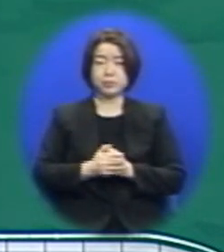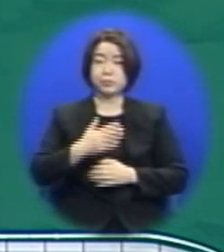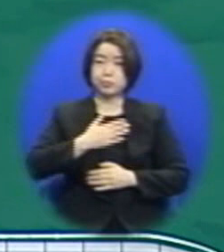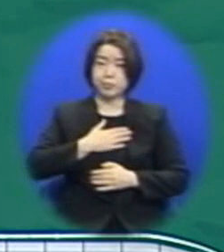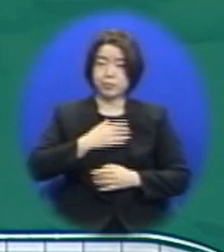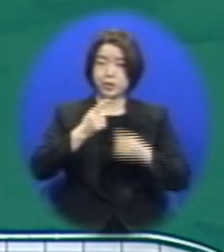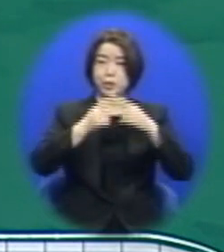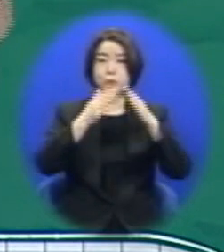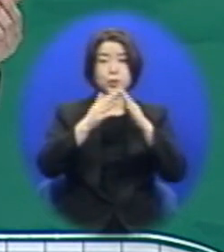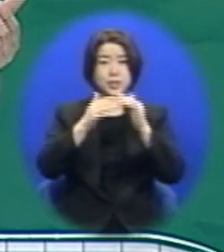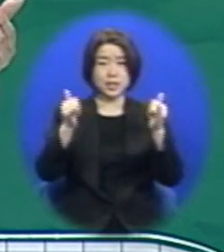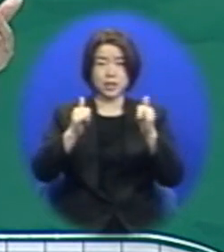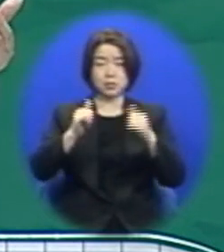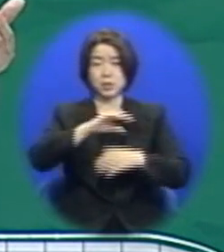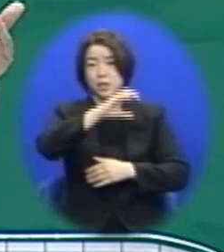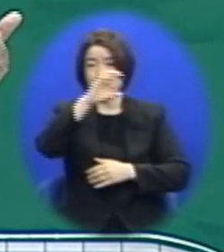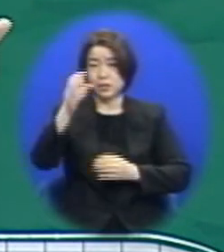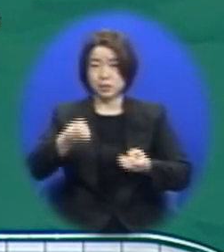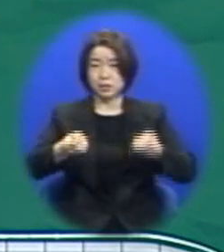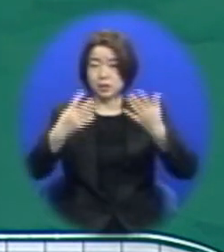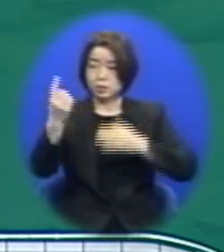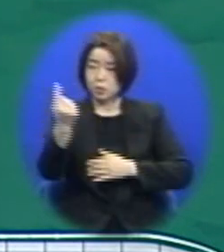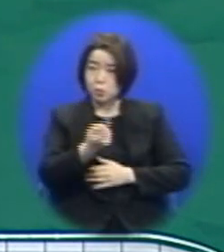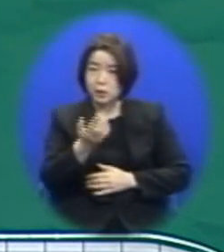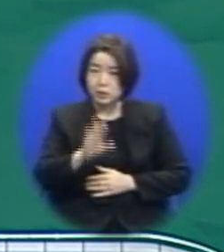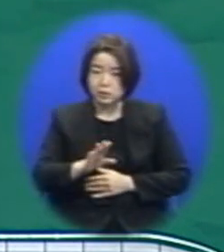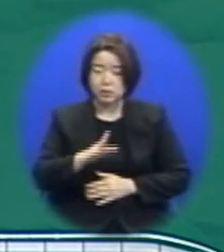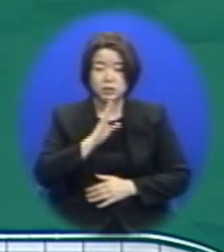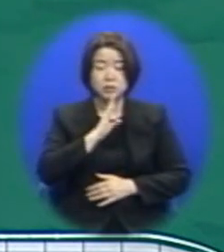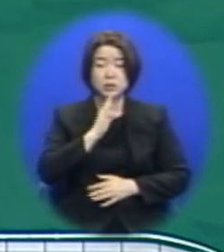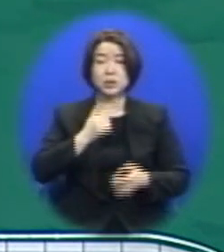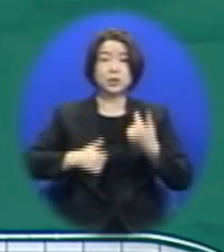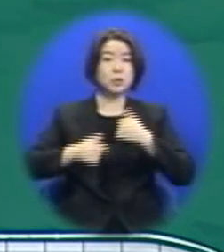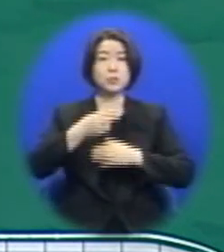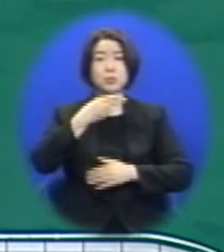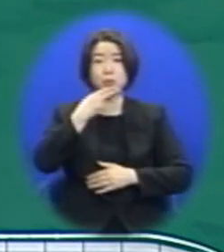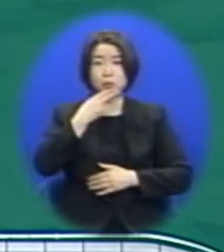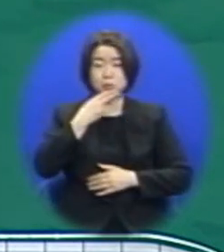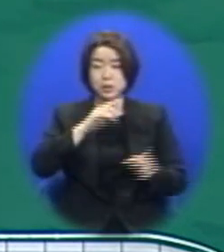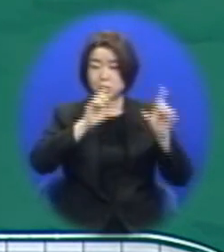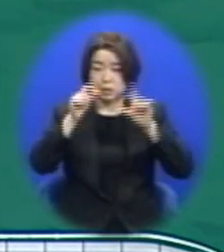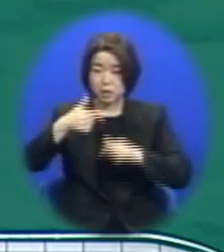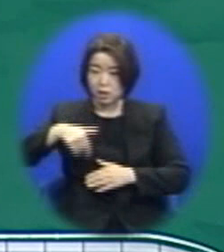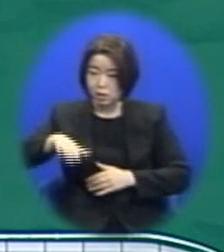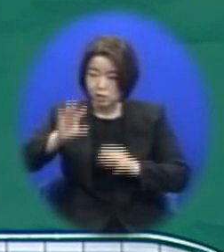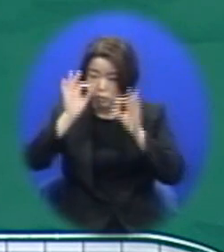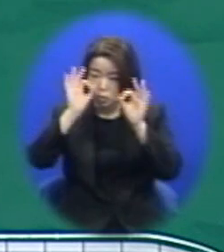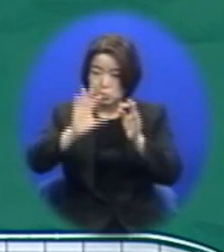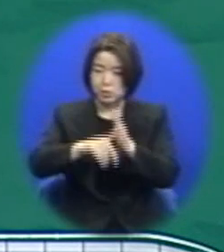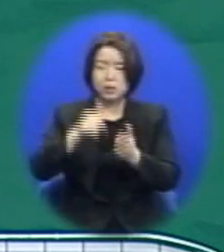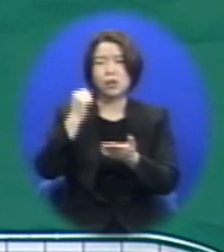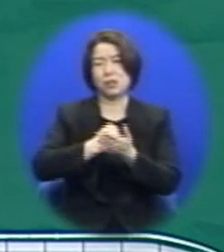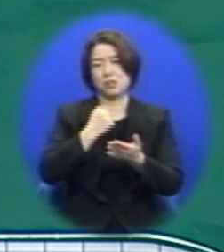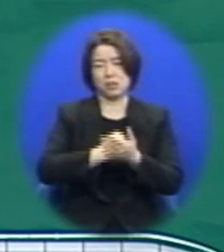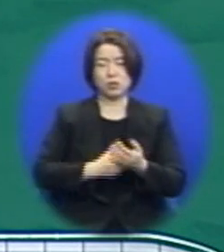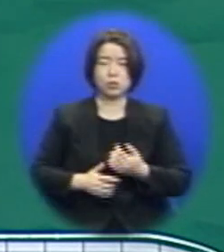저는 교우들이 성탄절이 왔는데도 진정한 기쁨이 없이 지내는 모습을 볼 때가 너무